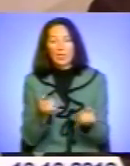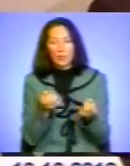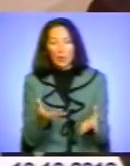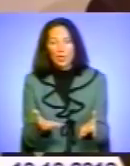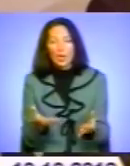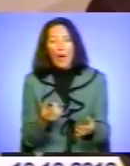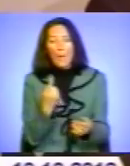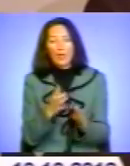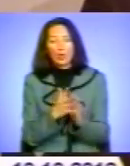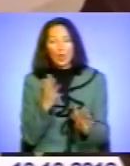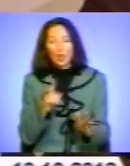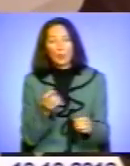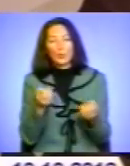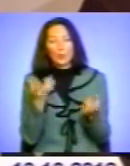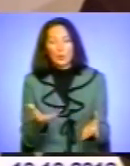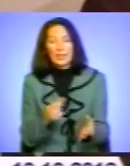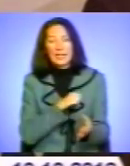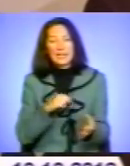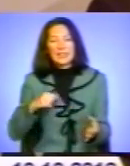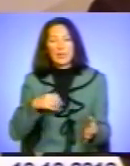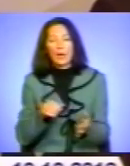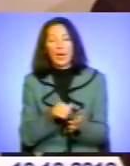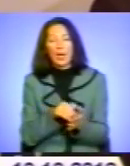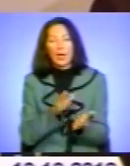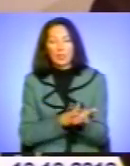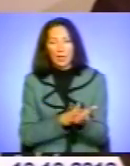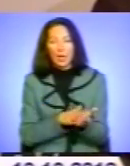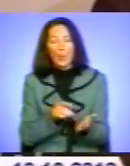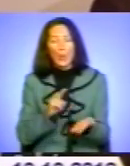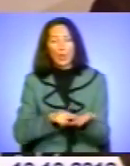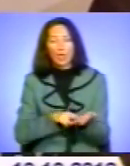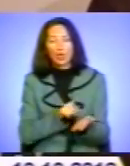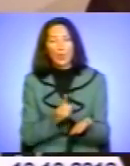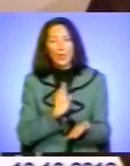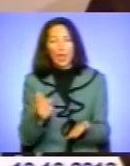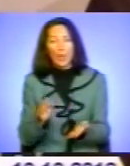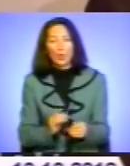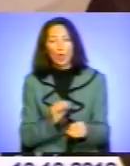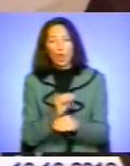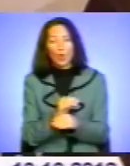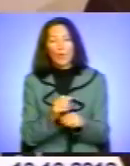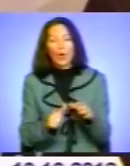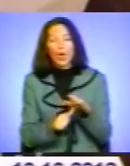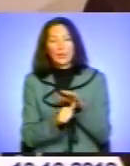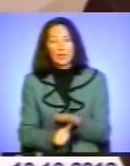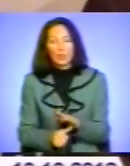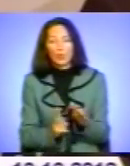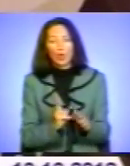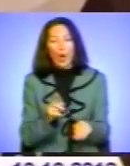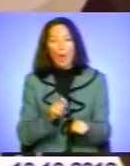тому, щоб спростити саме адміністрування податків, щоб не було додаткового тиску тих, хто перевіряє, для того,